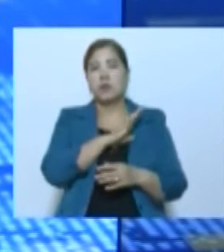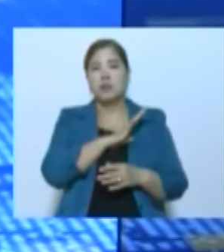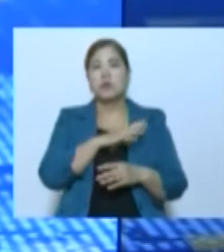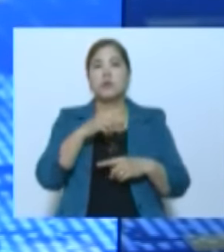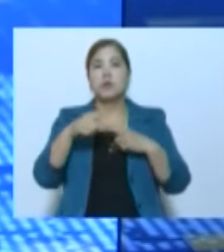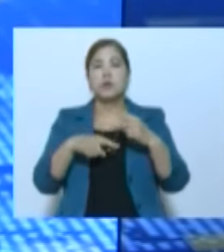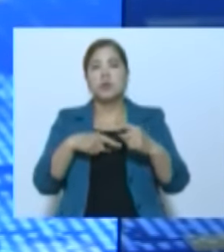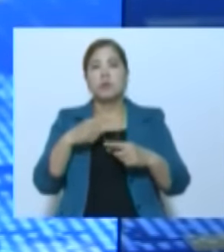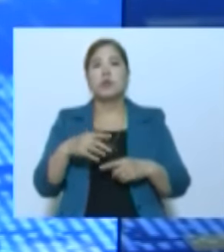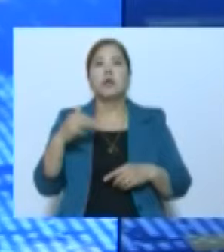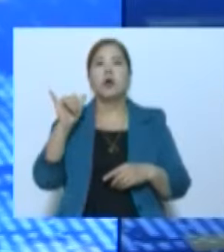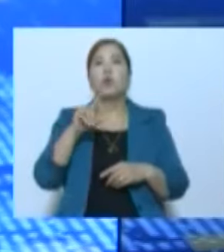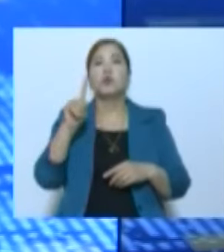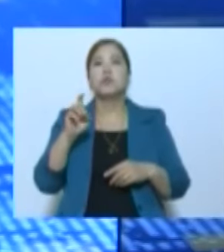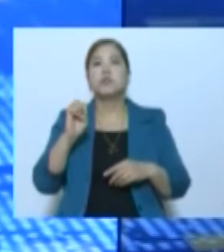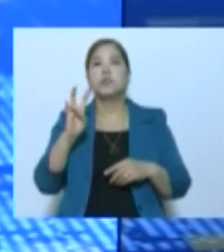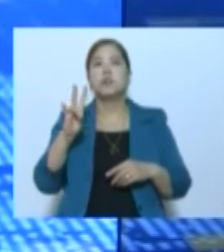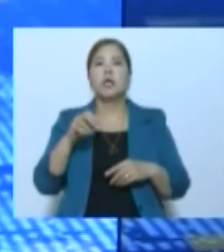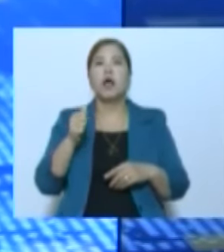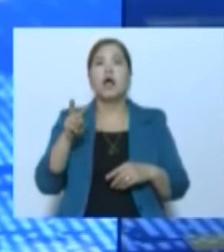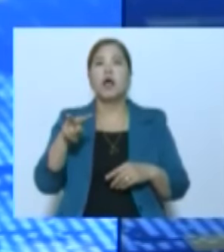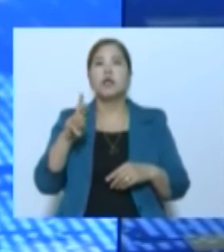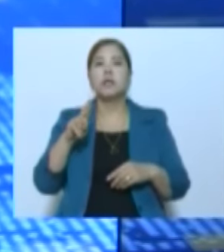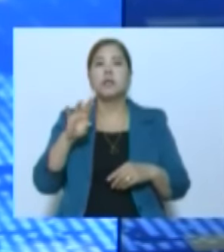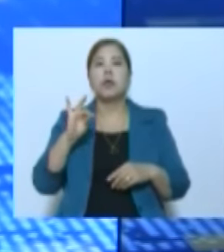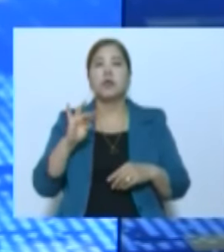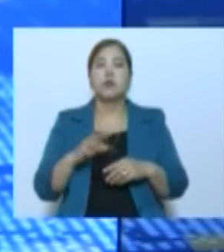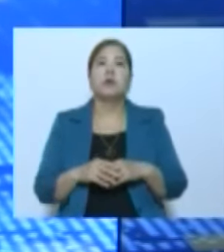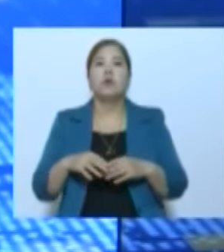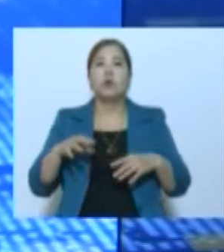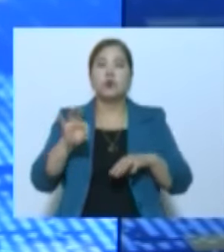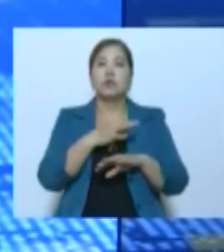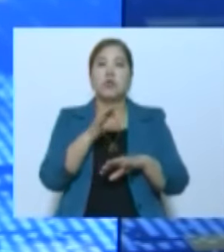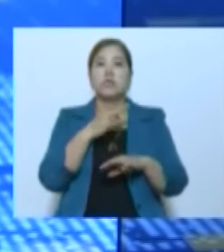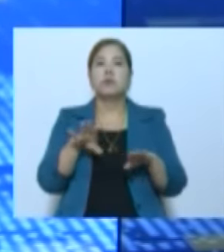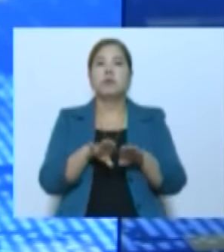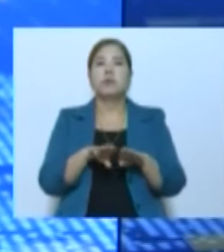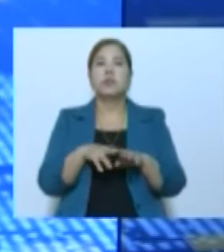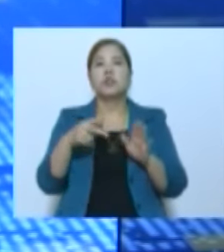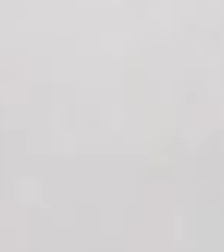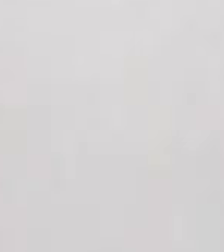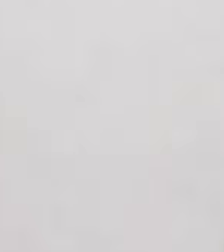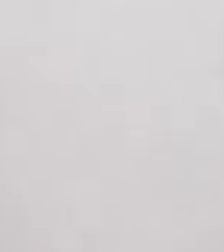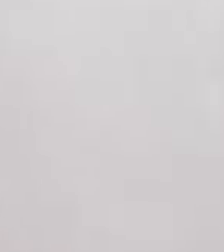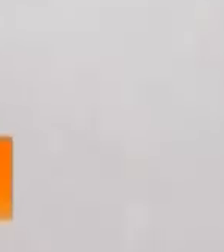кейіпкері жаңаөзендік Әлия Аманқосова. Ол жолдасымен 7 қыз және 2 ұл өсіріп отыр.